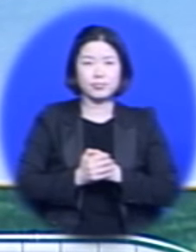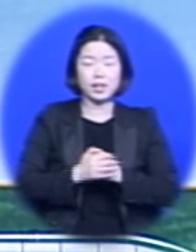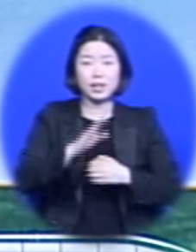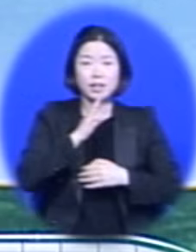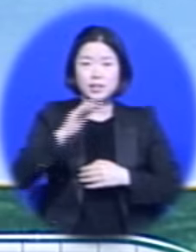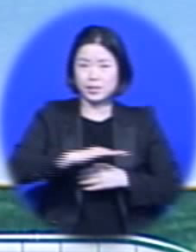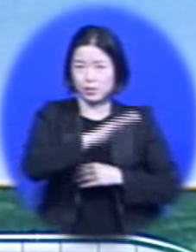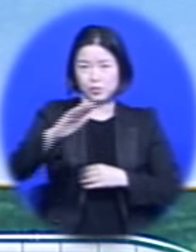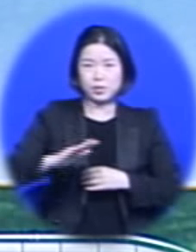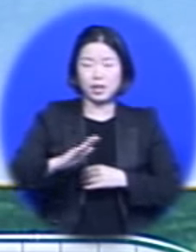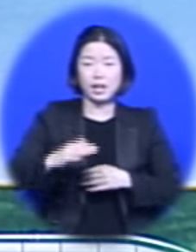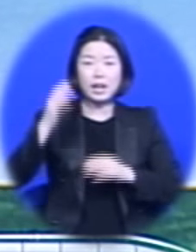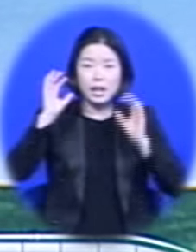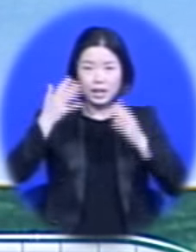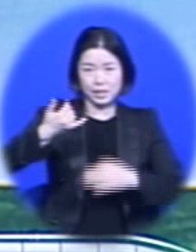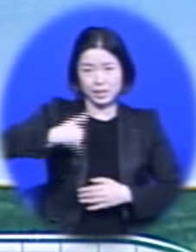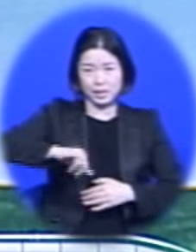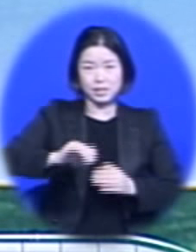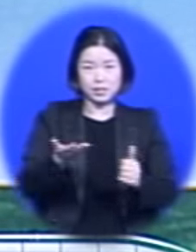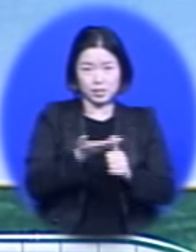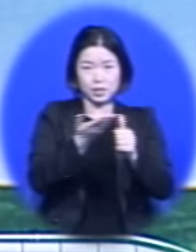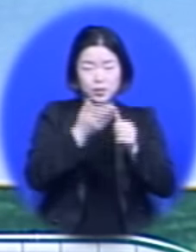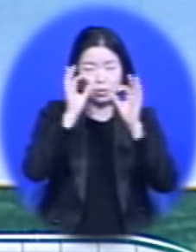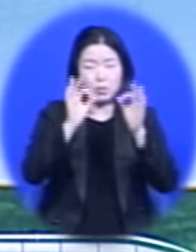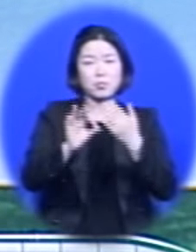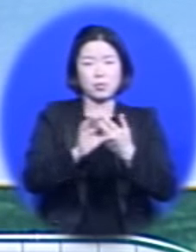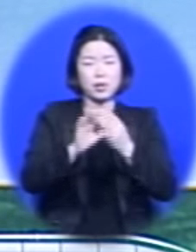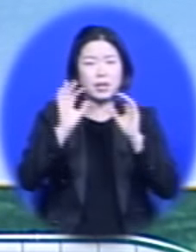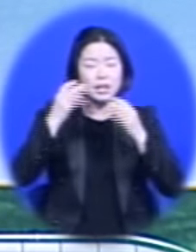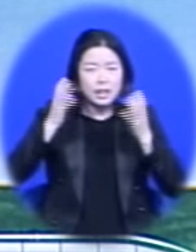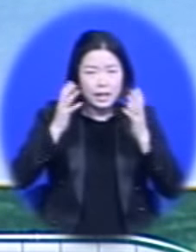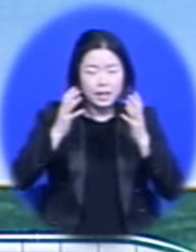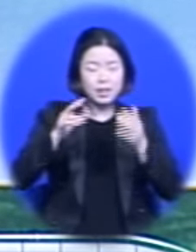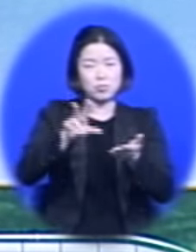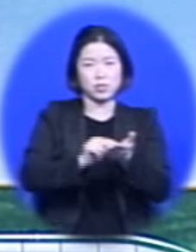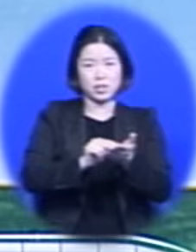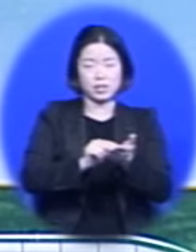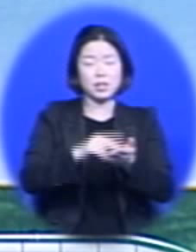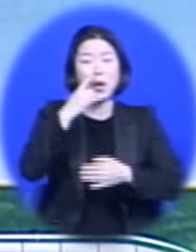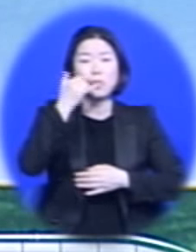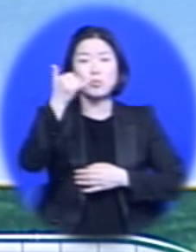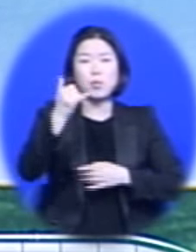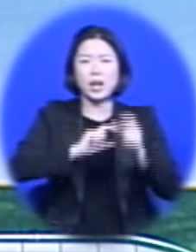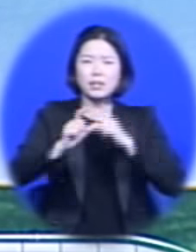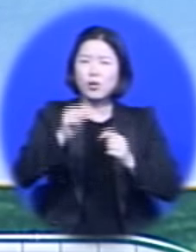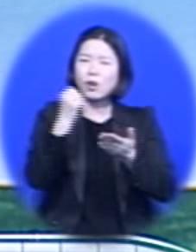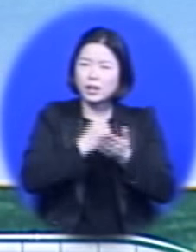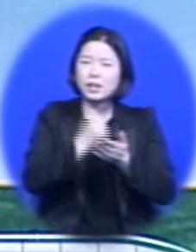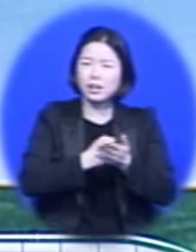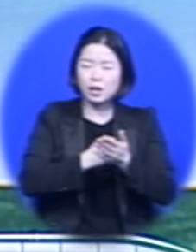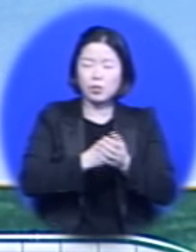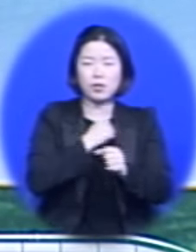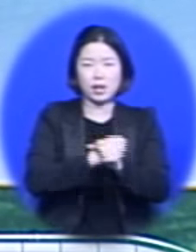사실 우리가 자녀를 길러보면 자녀 문제는 본인보다도 부모가 더 안타까워 하지 않습니까?